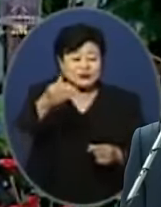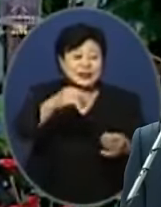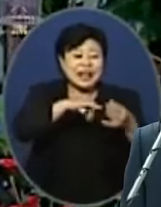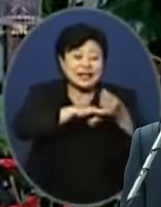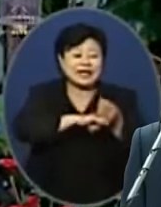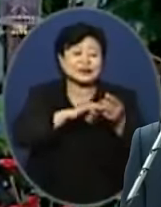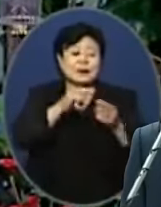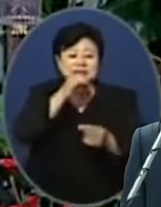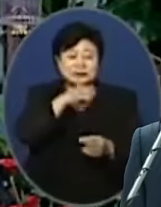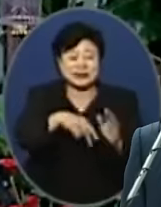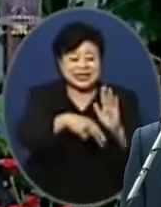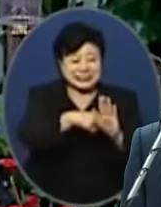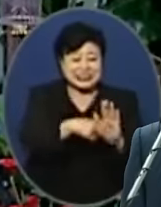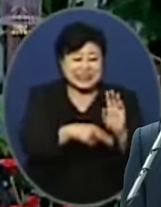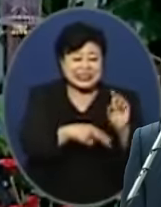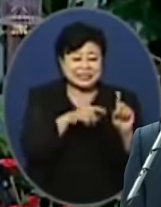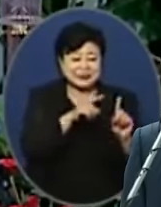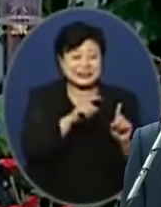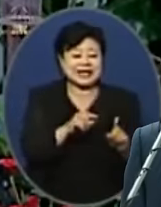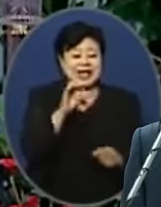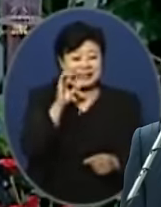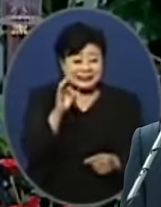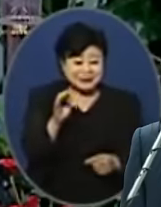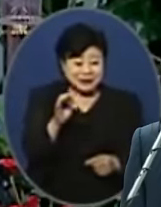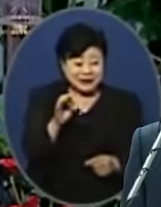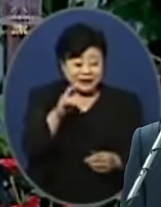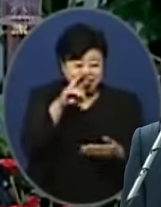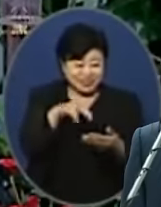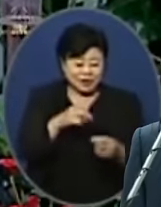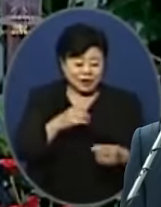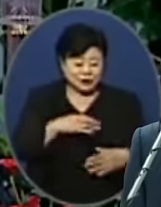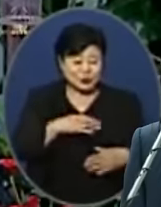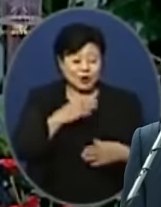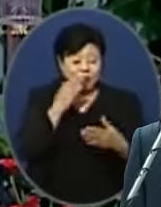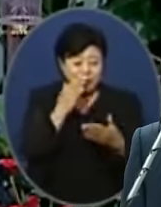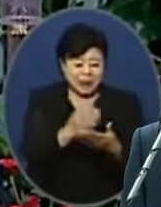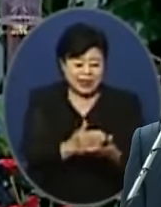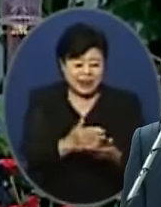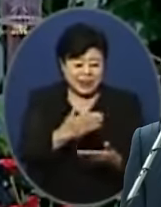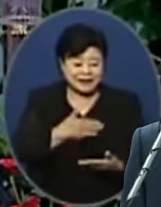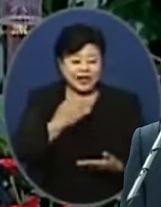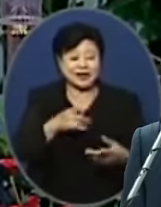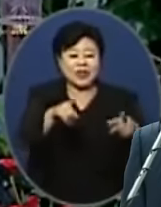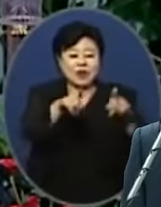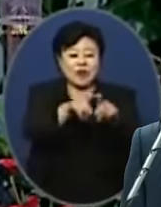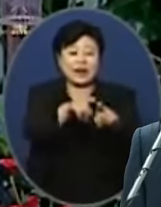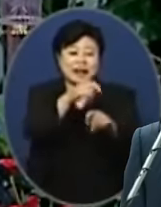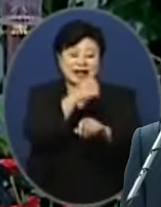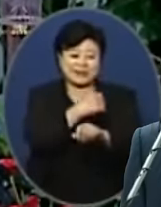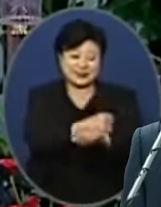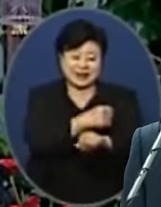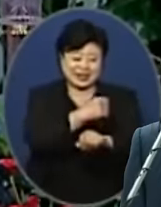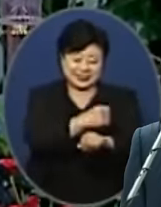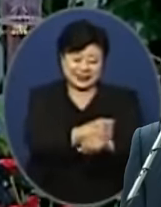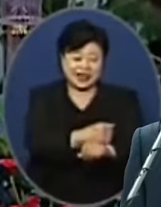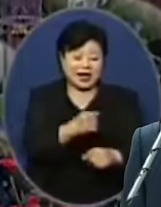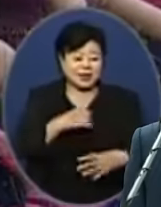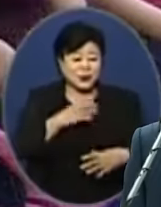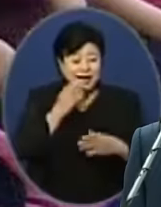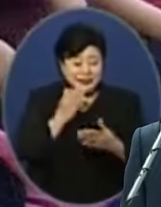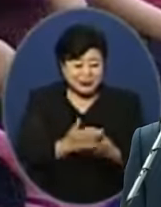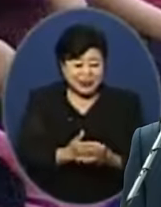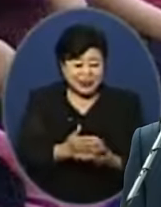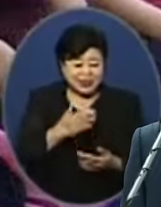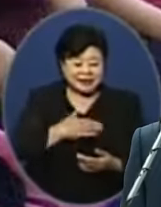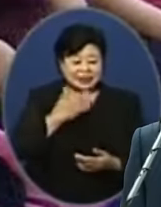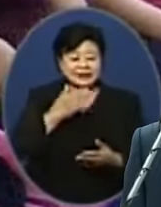약속이 많습니다. 이사야 41장 10절 우리 다 같이 한번 읽어보십시다. 두려워하지 말라, 내가 너와 함께 함이라.